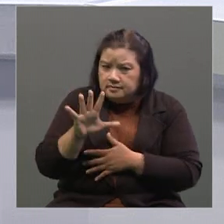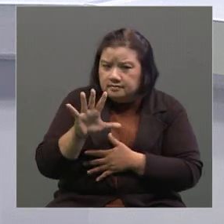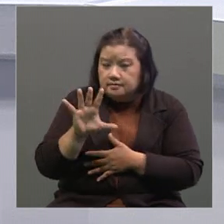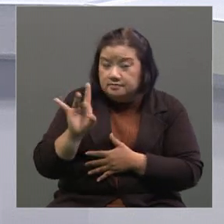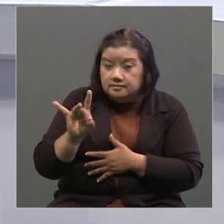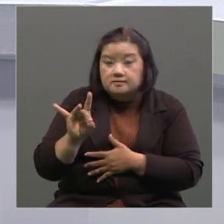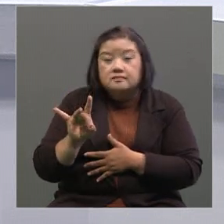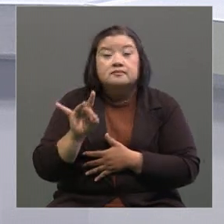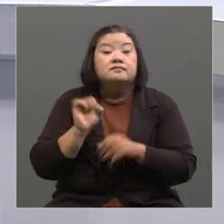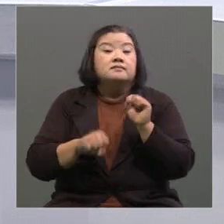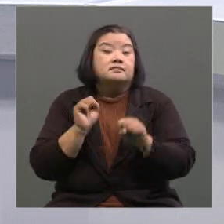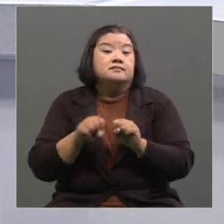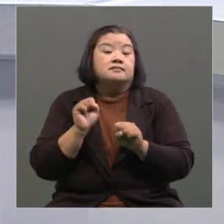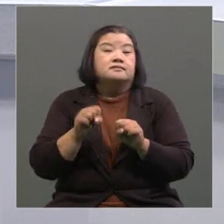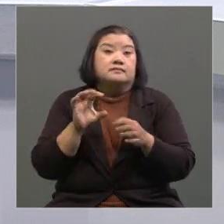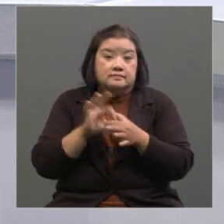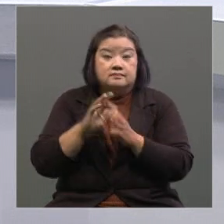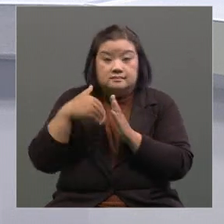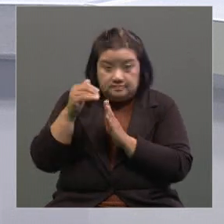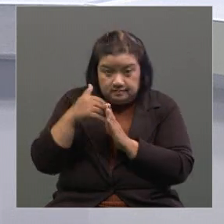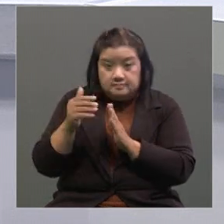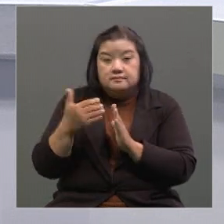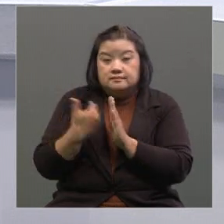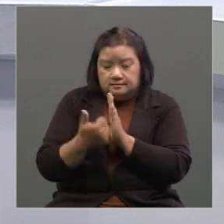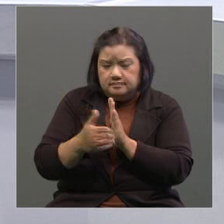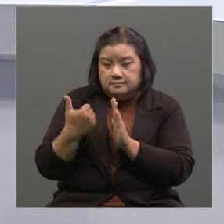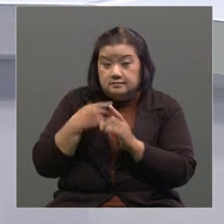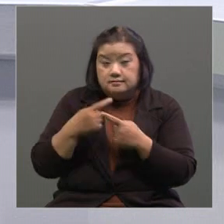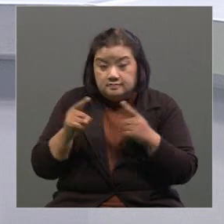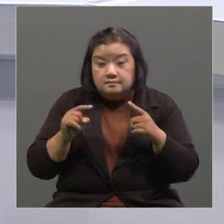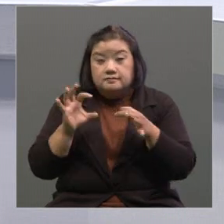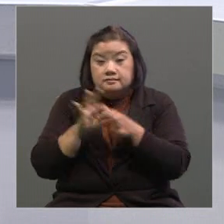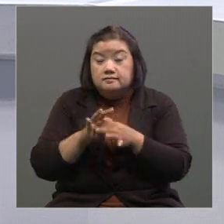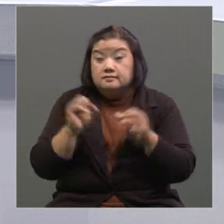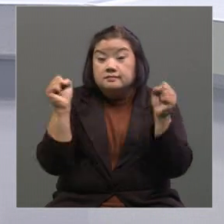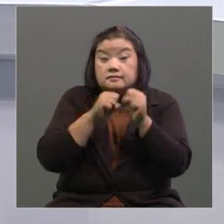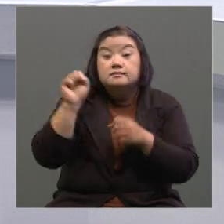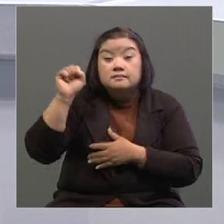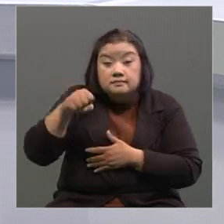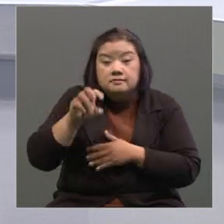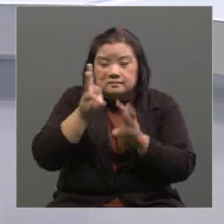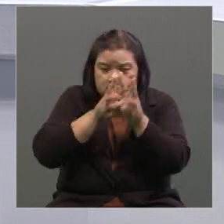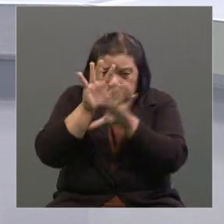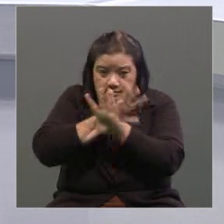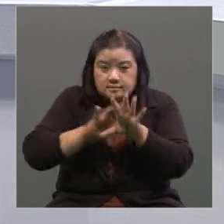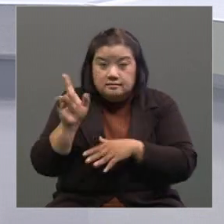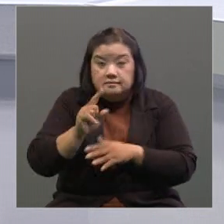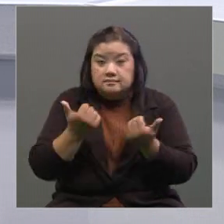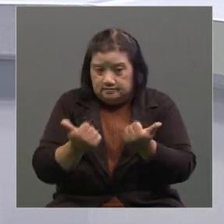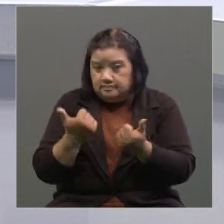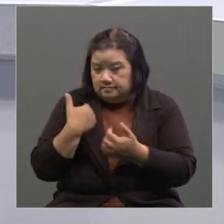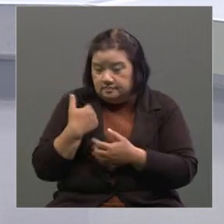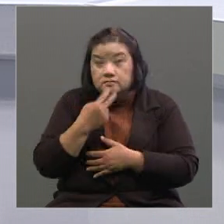5-8 ใช่ค่ะโดยเฉพาะพื้นที่ตอนบนอย่างภาคเหนือแล้วก็ภาคอีสานแต่ว่าหลายคนบอกว่าลมหนาวจะมาแบบนี้ฝุ่นเป็นอย่างไรบ้างทีมข่าวของเราก็